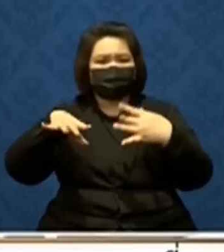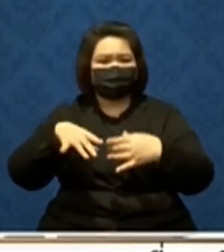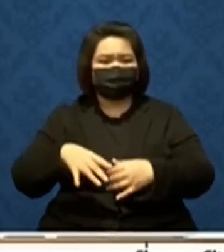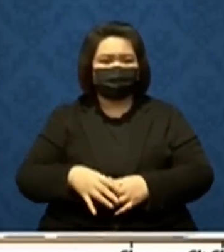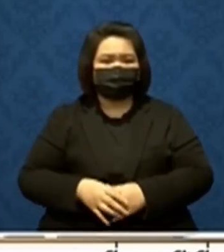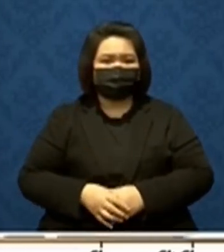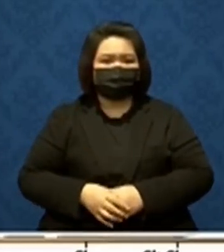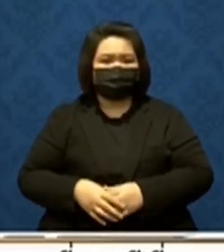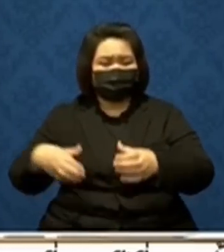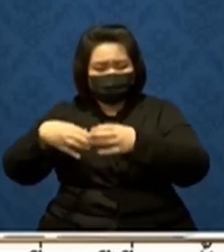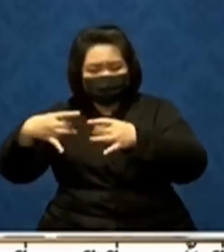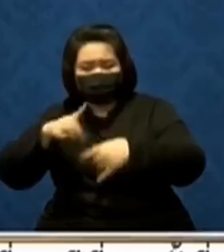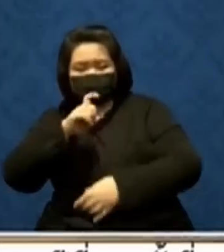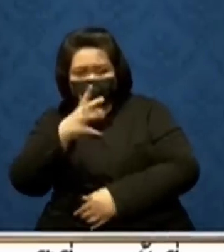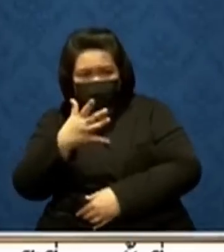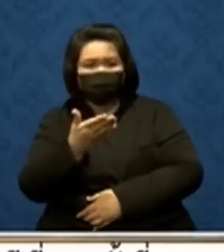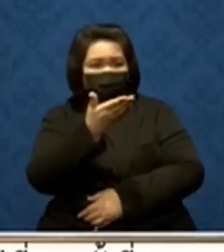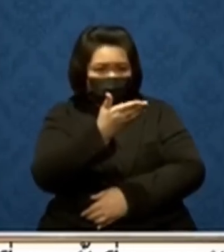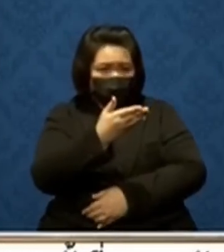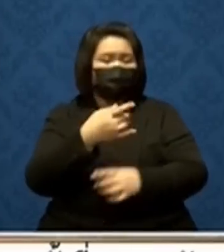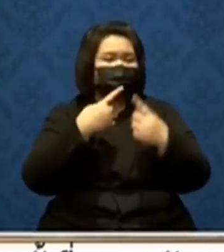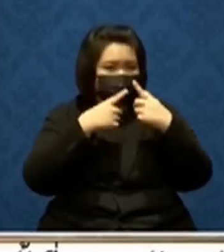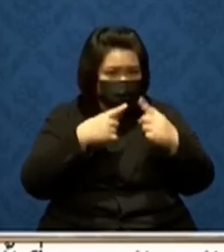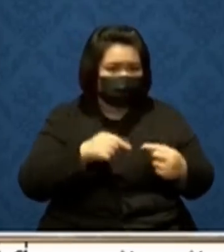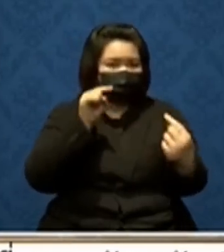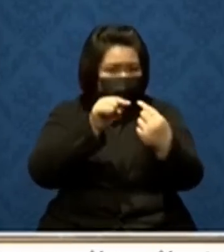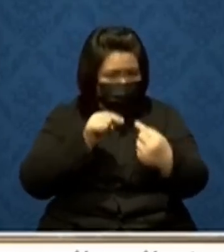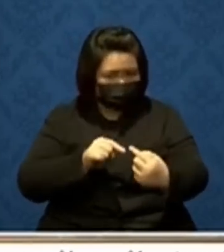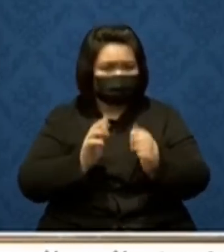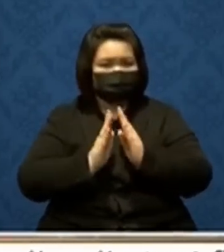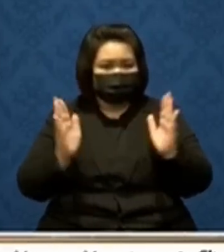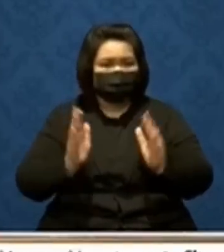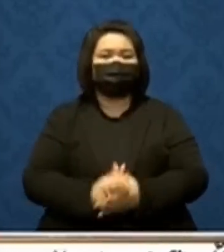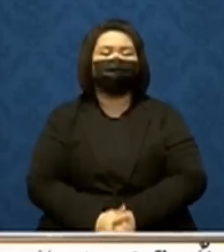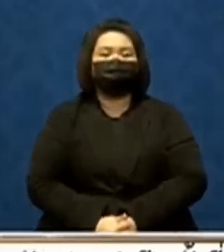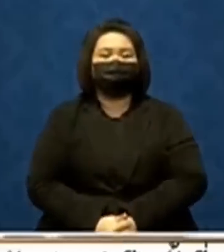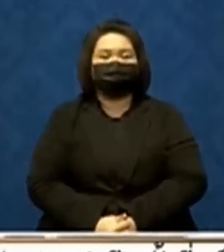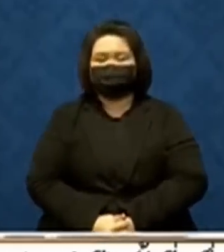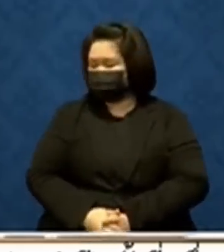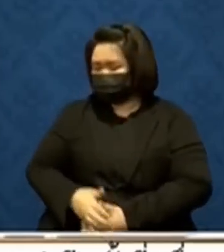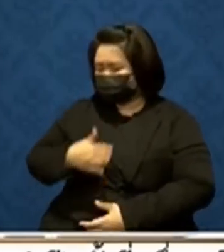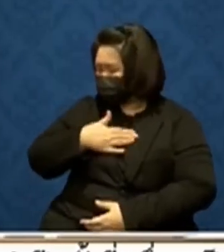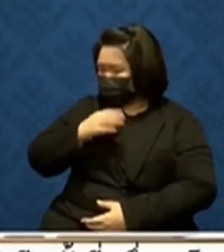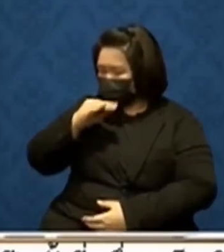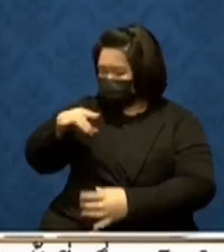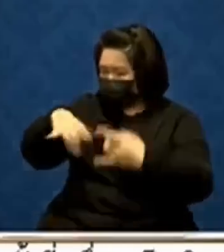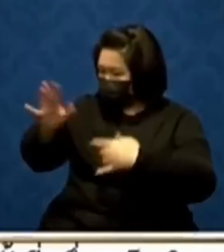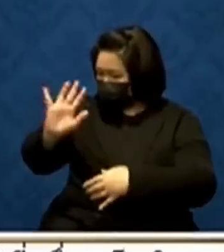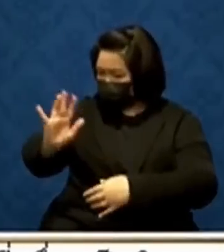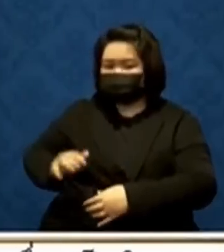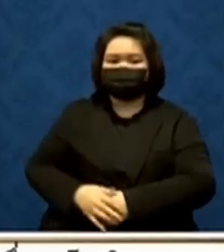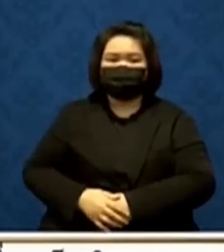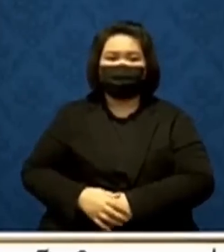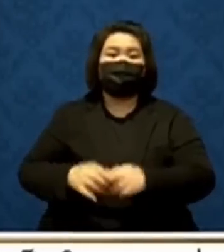พรรคฝ่ายค้านไม่ได้ถามครับขอให้ลพบุรีตอบในสิ่งที่ถามครับขอบพระคุณนะผมไม่ได้พูดนอกประเด็นเลยครับแต่ก็จะ